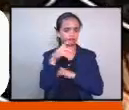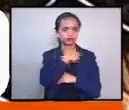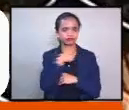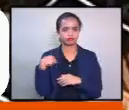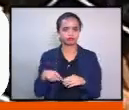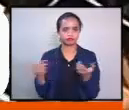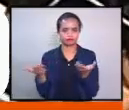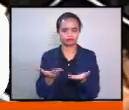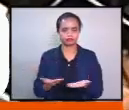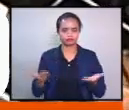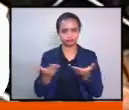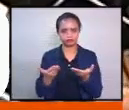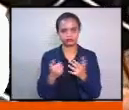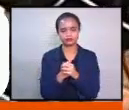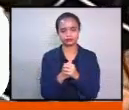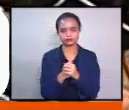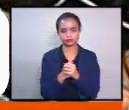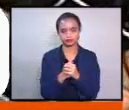dito sa atin.